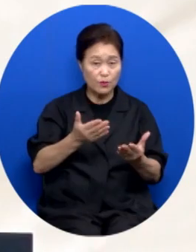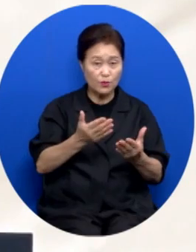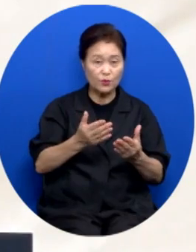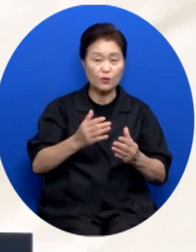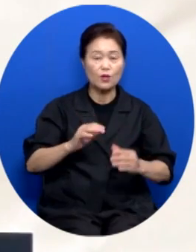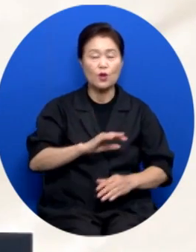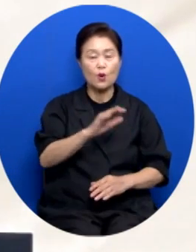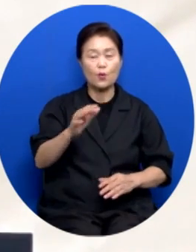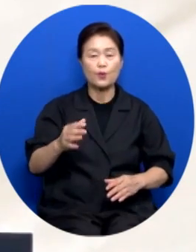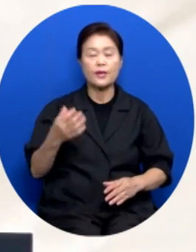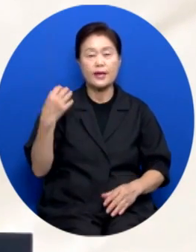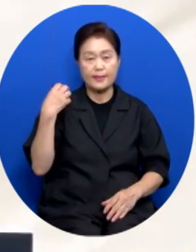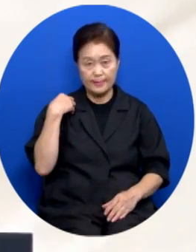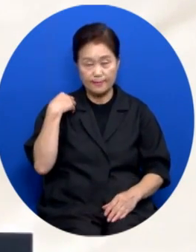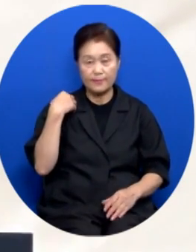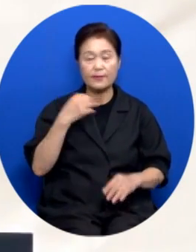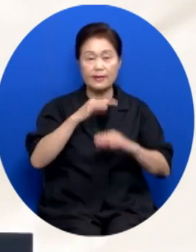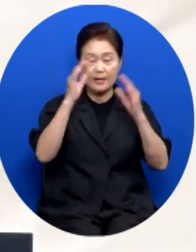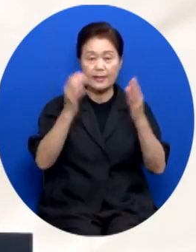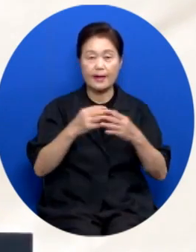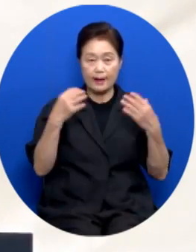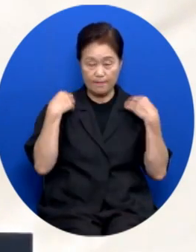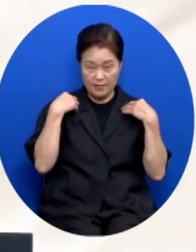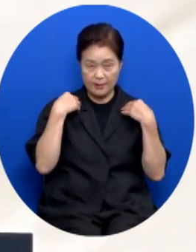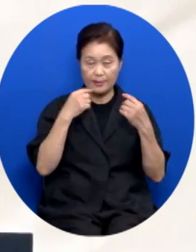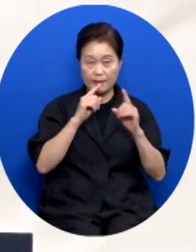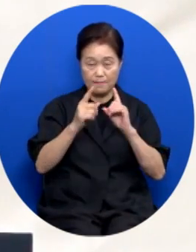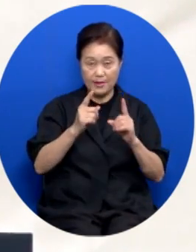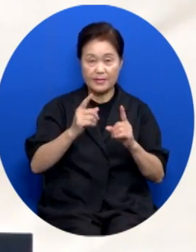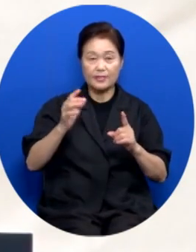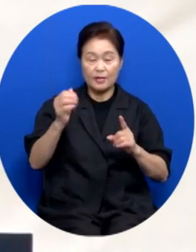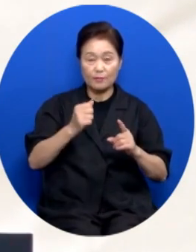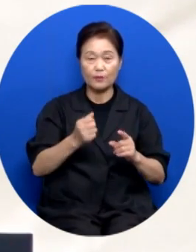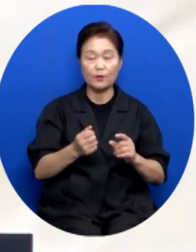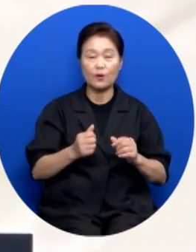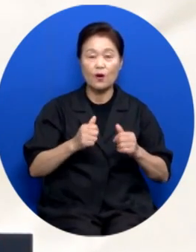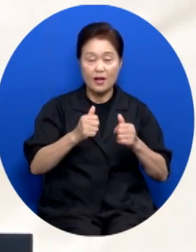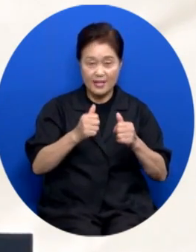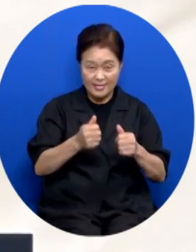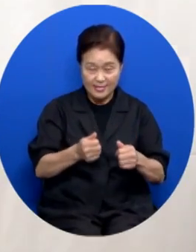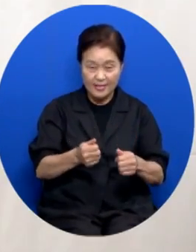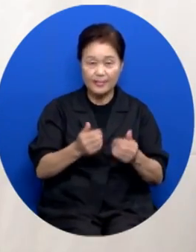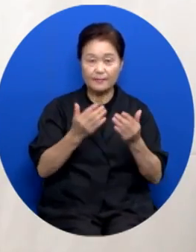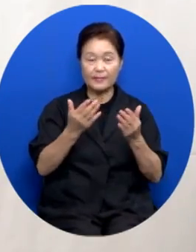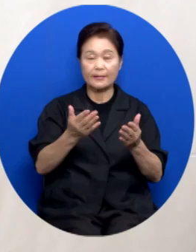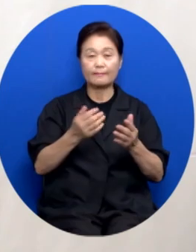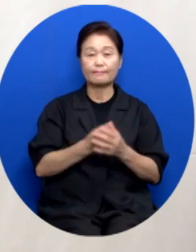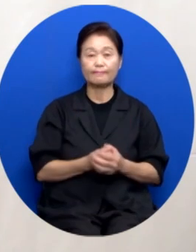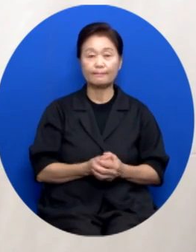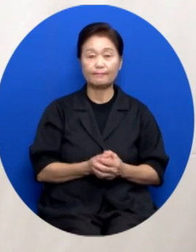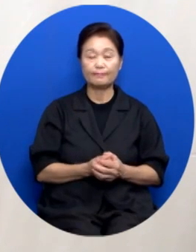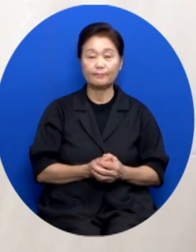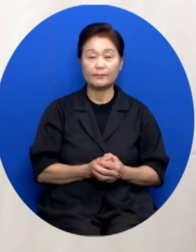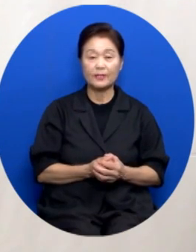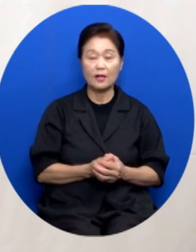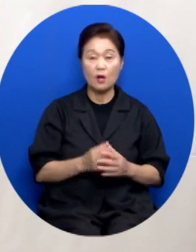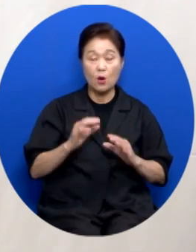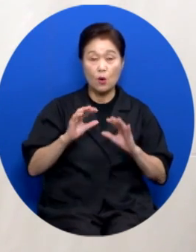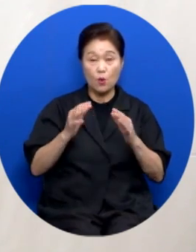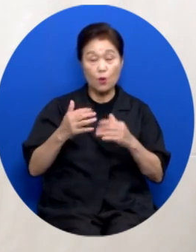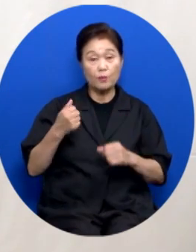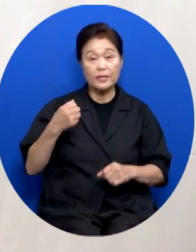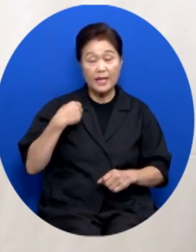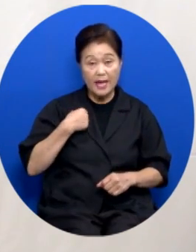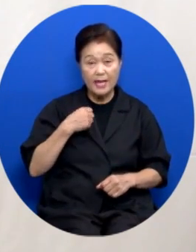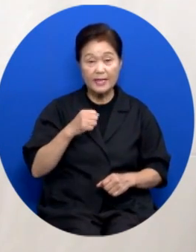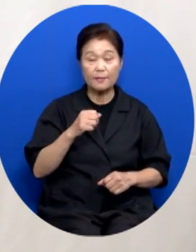물려주는 저희의 책무 다 하겠다는 말씀으로 오늘 개회사 대신하겠습니다. 이어 국민의힘